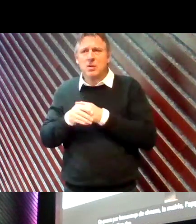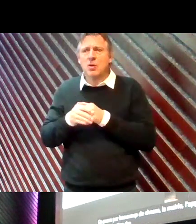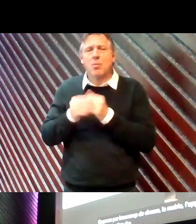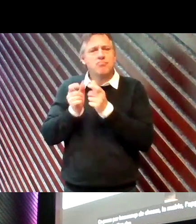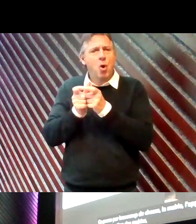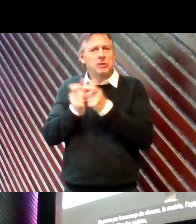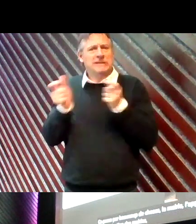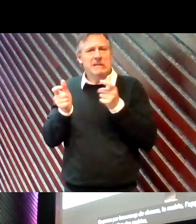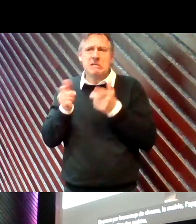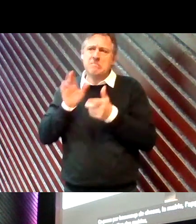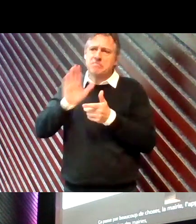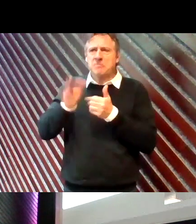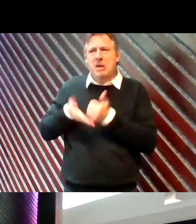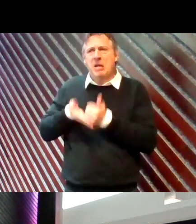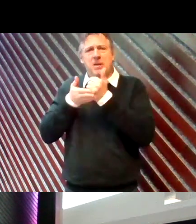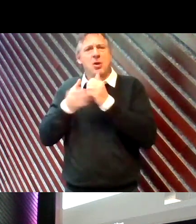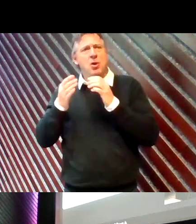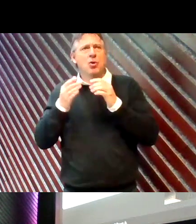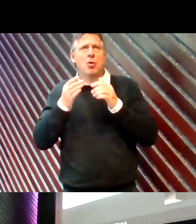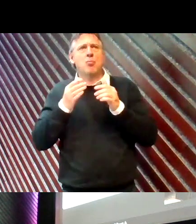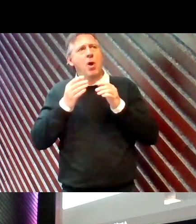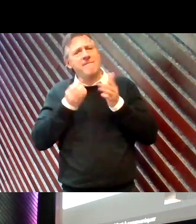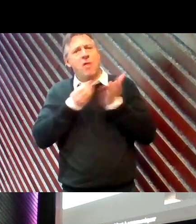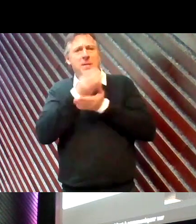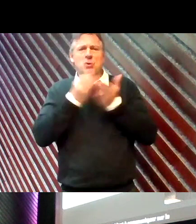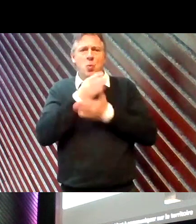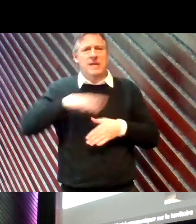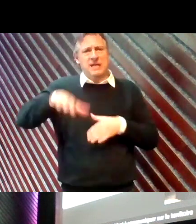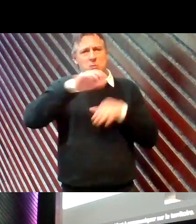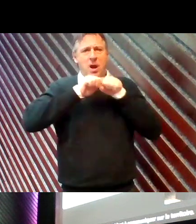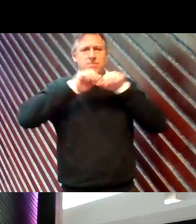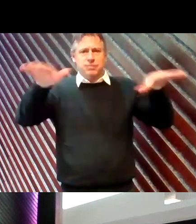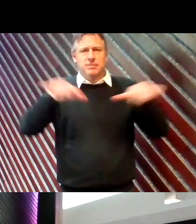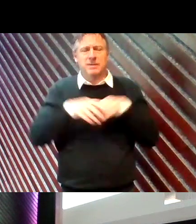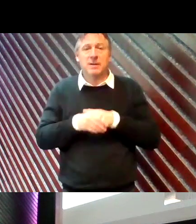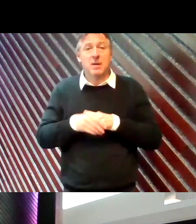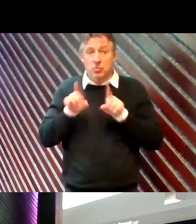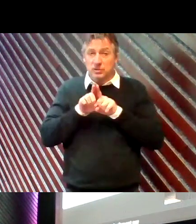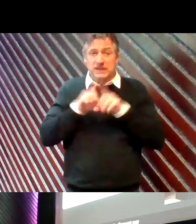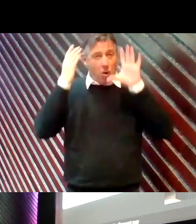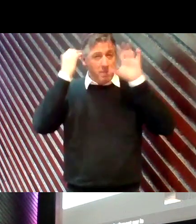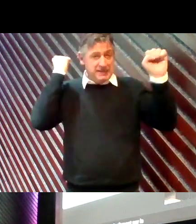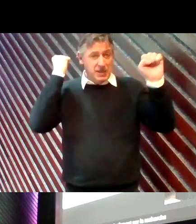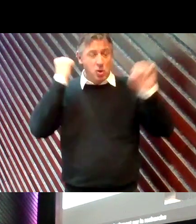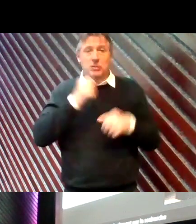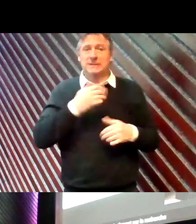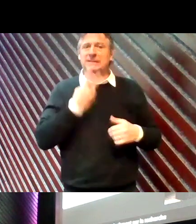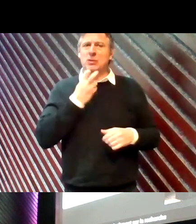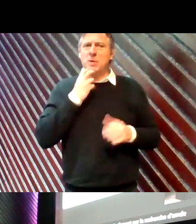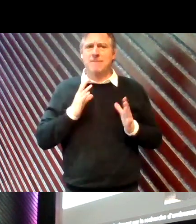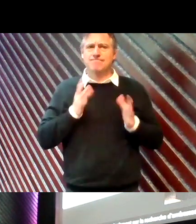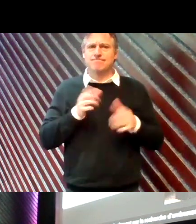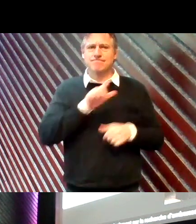aider à communiquer sur le territoire. Ça va passer également par la recherche d'ambassadeurs, d'ambassadeurs citoyens